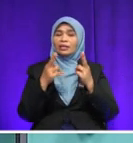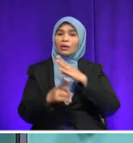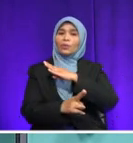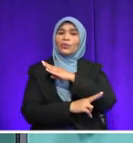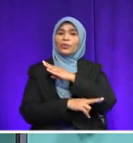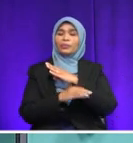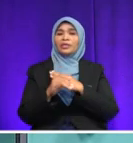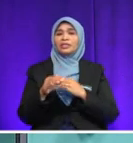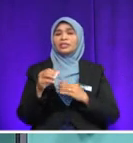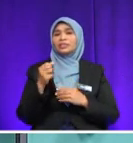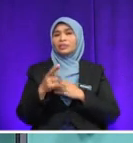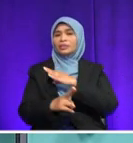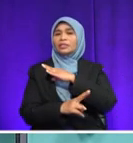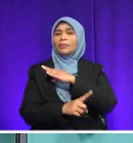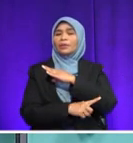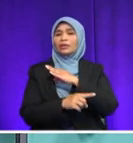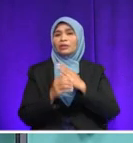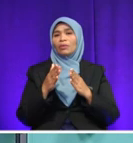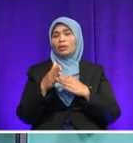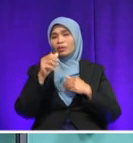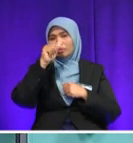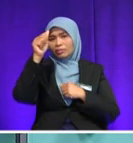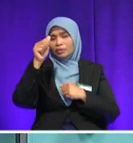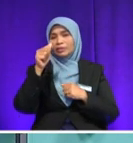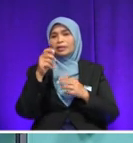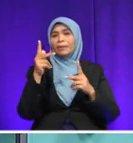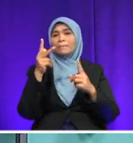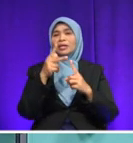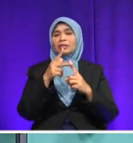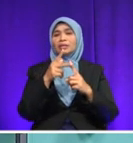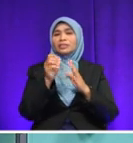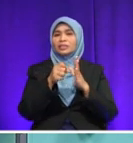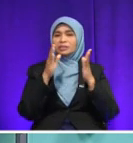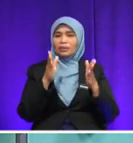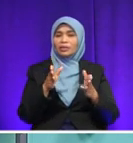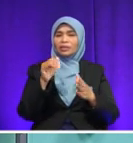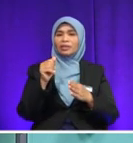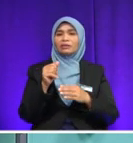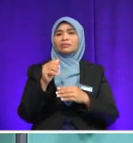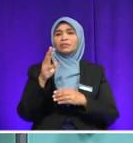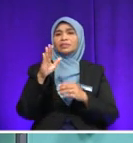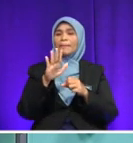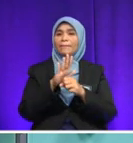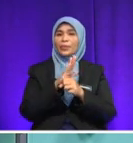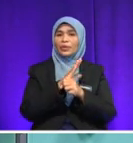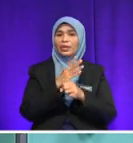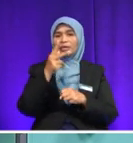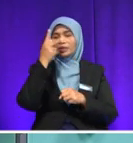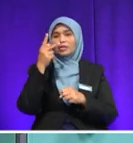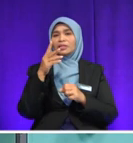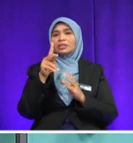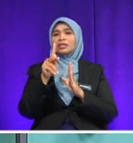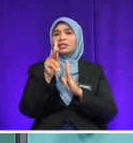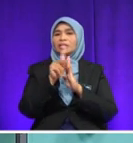disyariatkan oleh Allah Subhanahu Wa Ta'Ala kepada seseorang yang mukallaf karena keunggulan